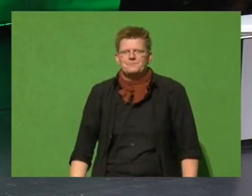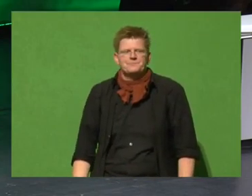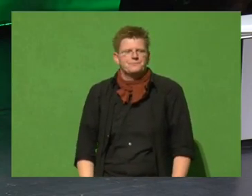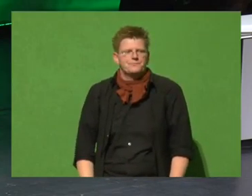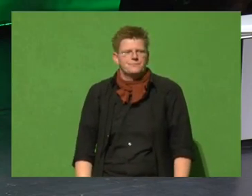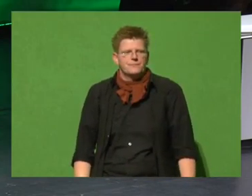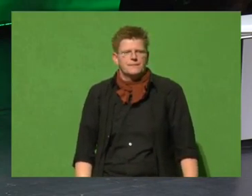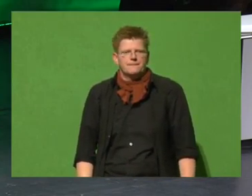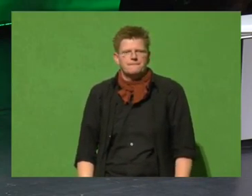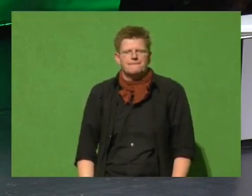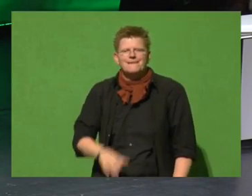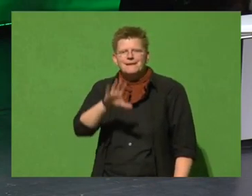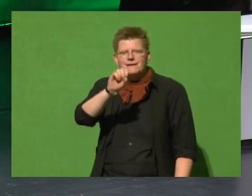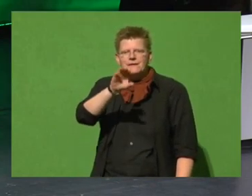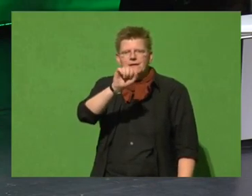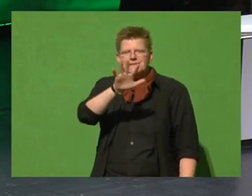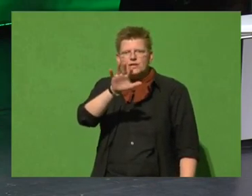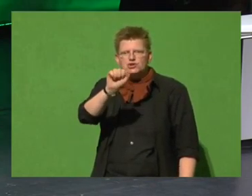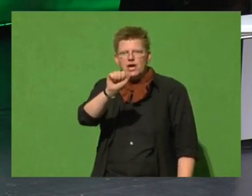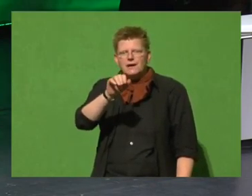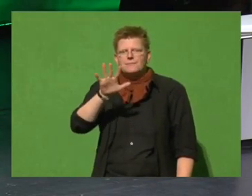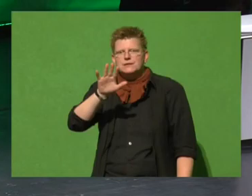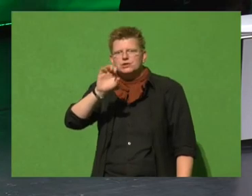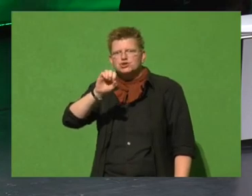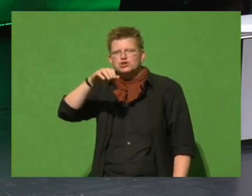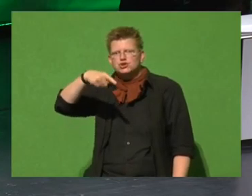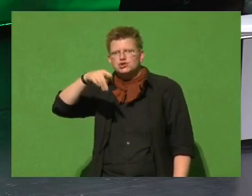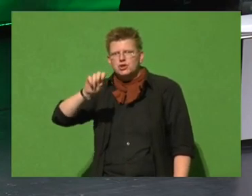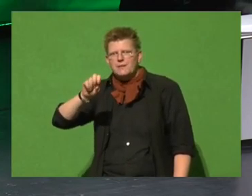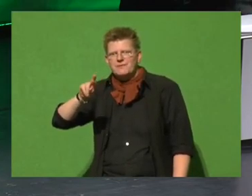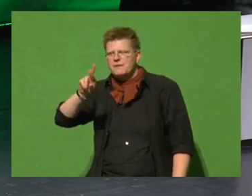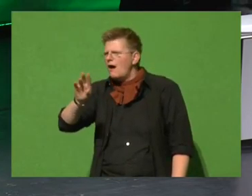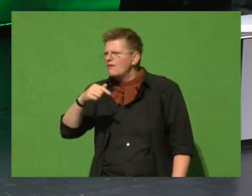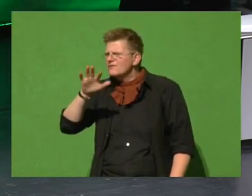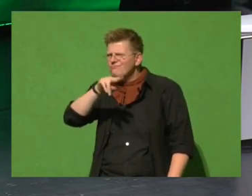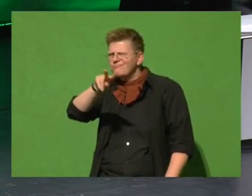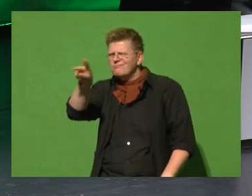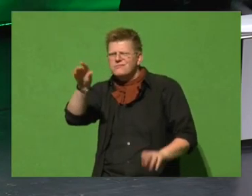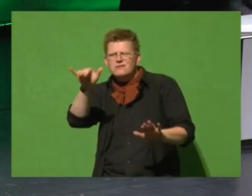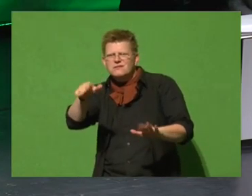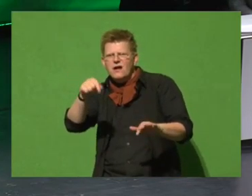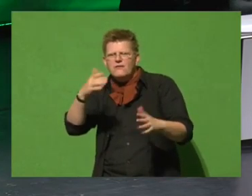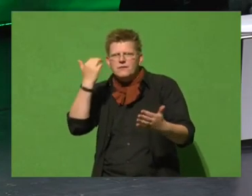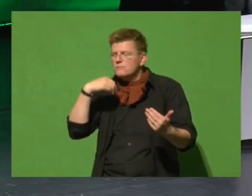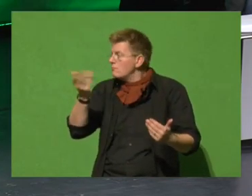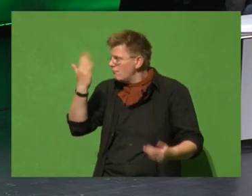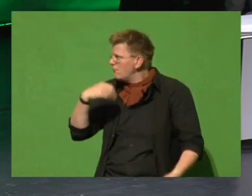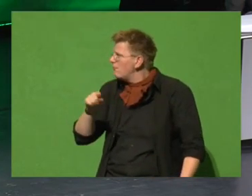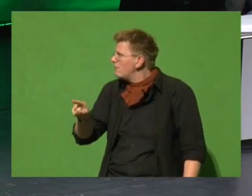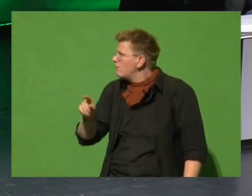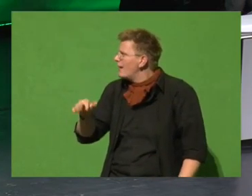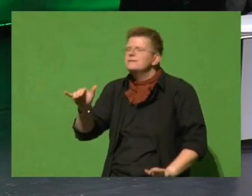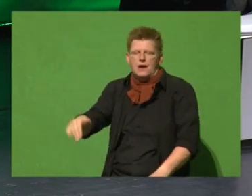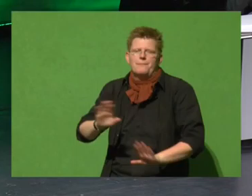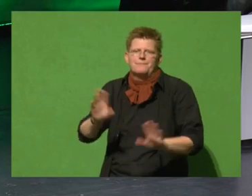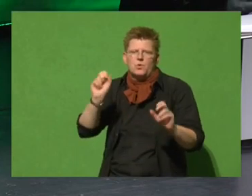von Sascha Schäfner aus dem Kreisverband Wuppertal. Ich sehe ihn jetzt gerade nicht, aber du könntest schon mal... Achso, sorry, das ist